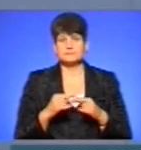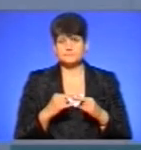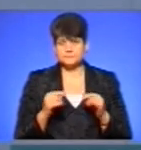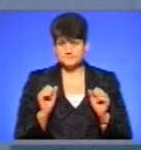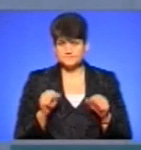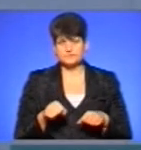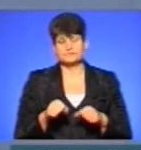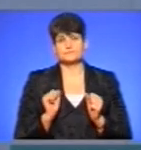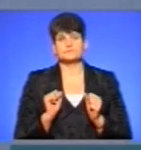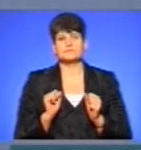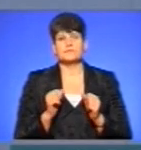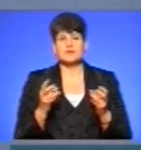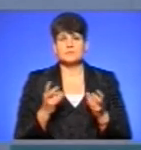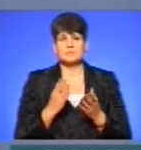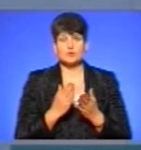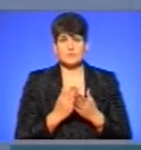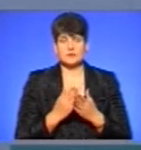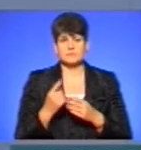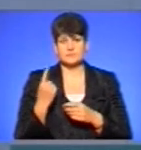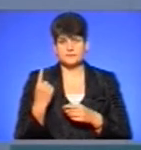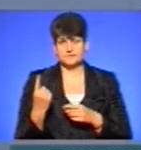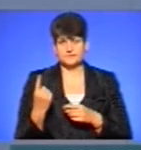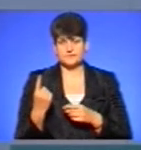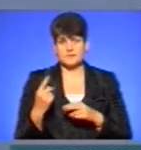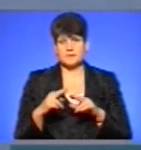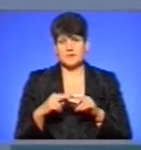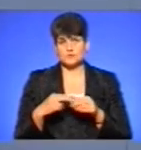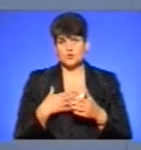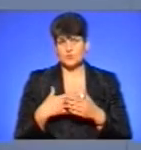мати з собою паспорт громадянина України